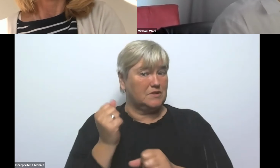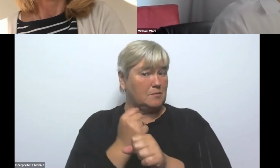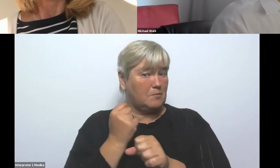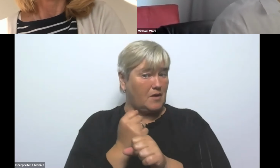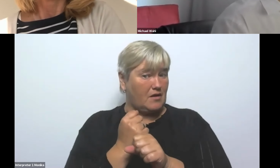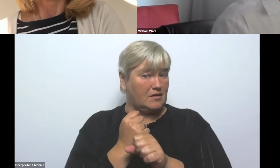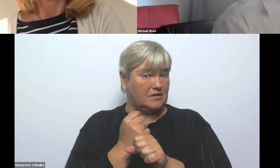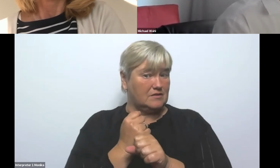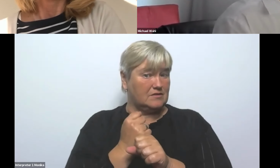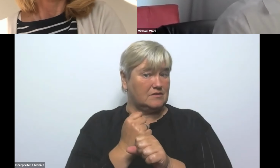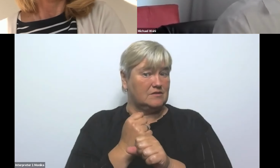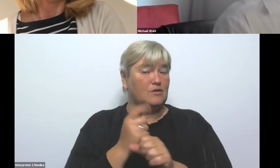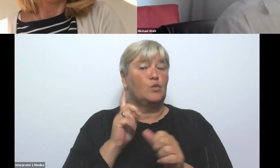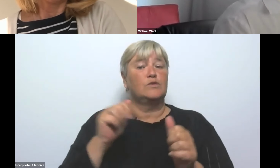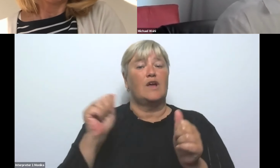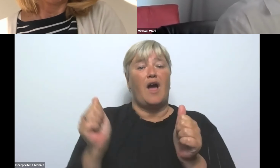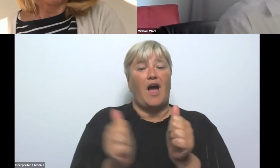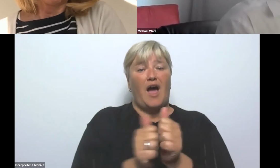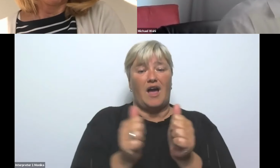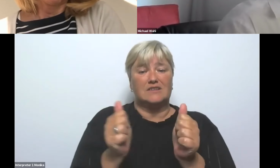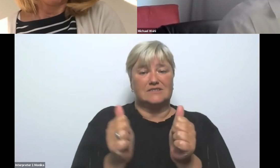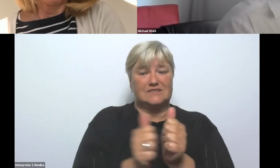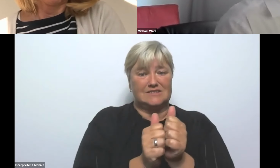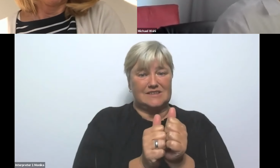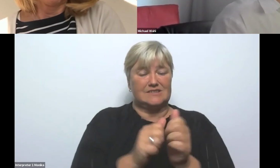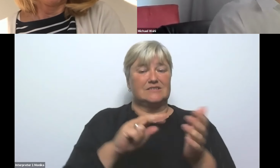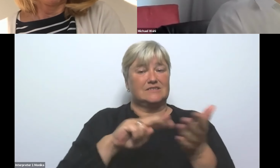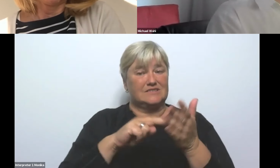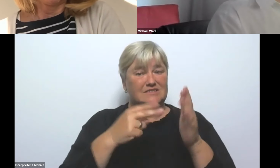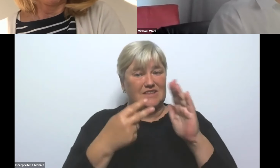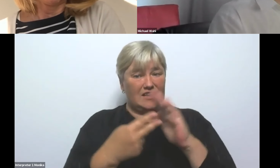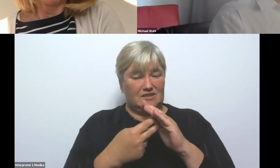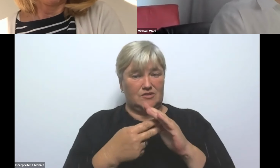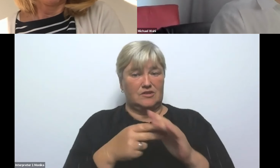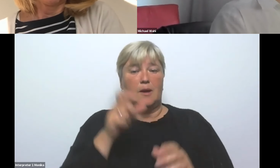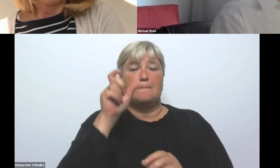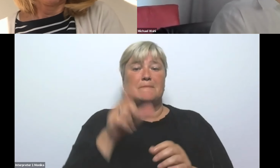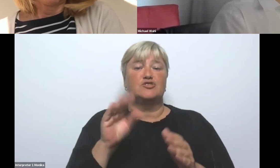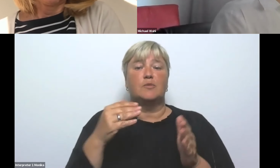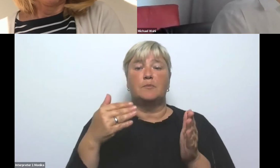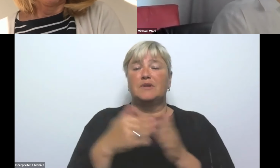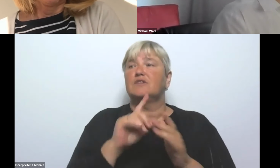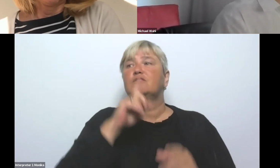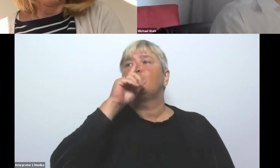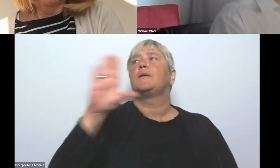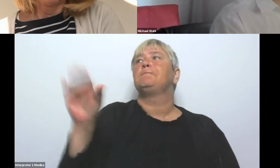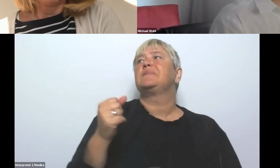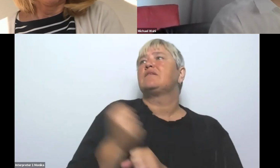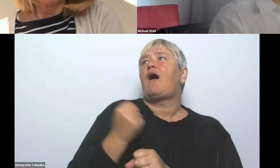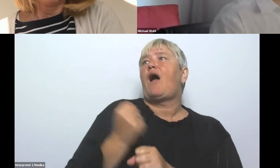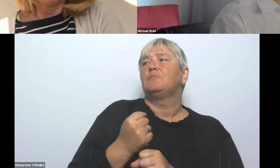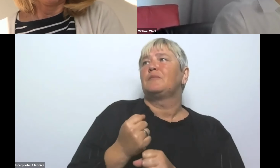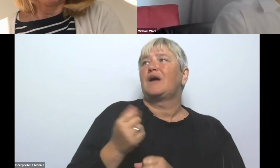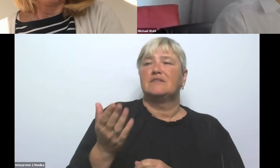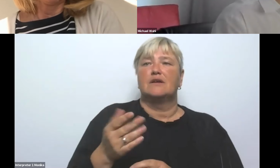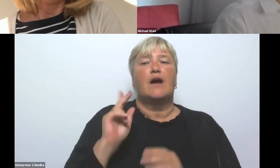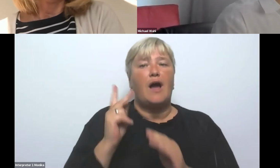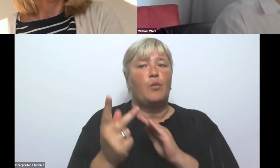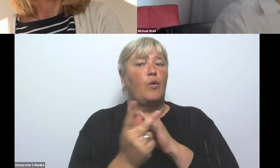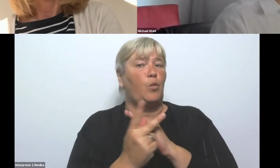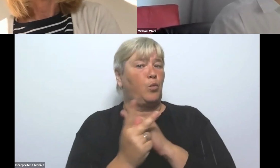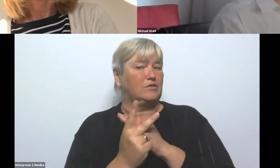und die assistiven Technologien eben dann auch die Menschen mit Behinderung nicht nur zu Mitarbeitern, sondern Mitarbeiterinnen, sondern auch zu Kunden und